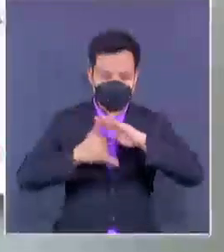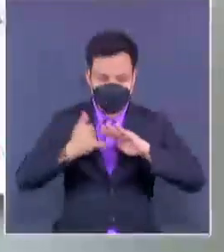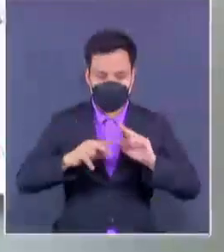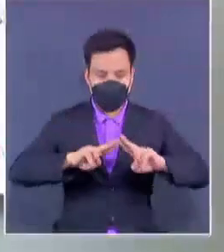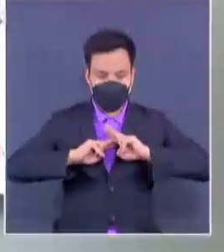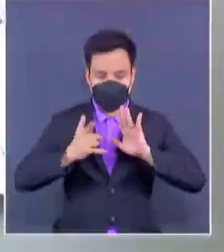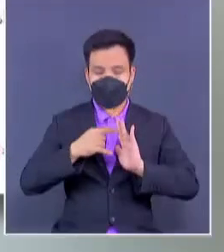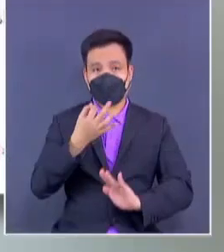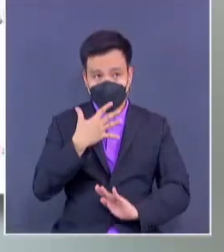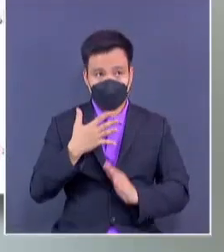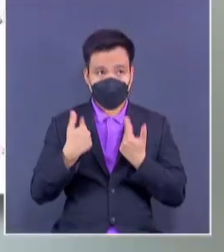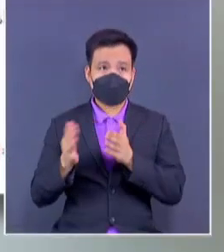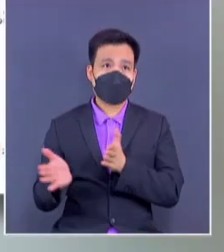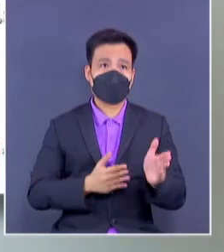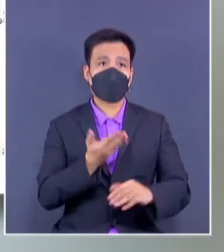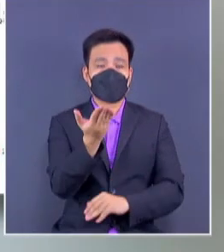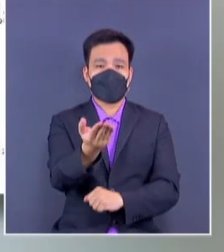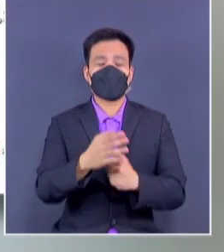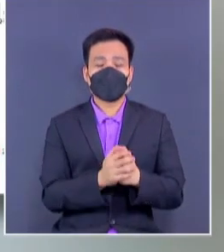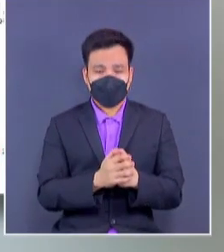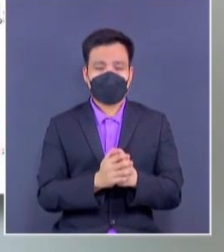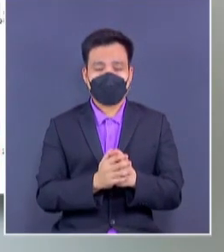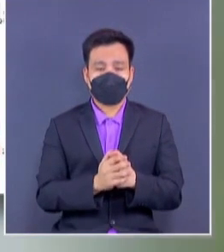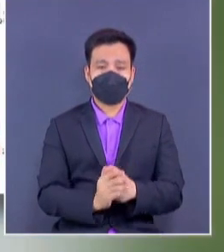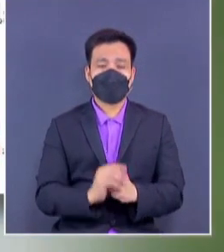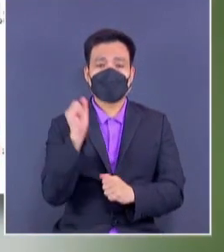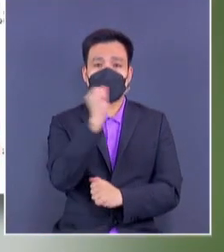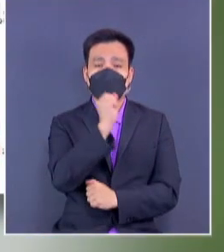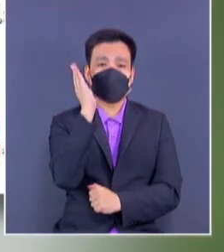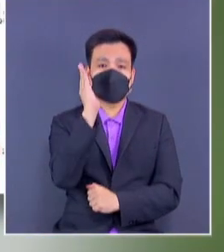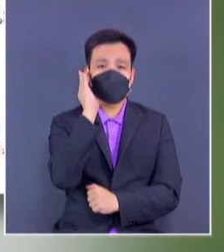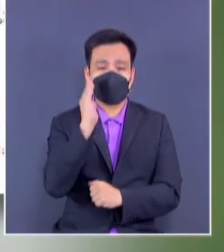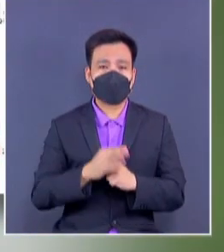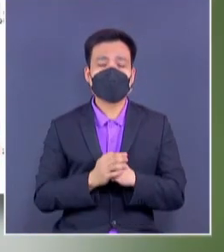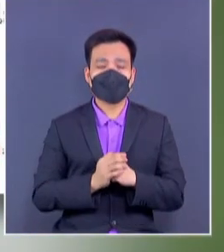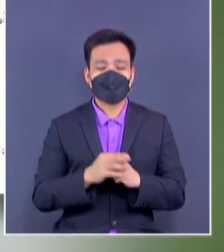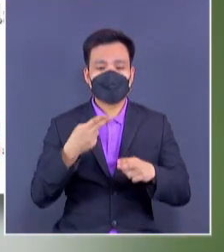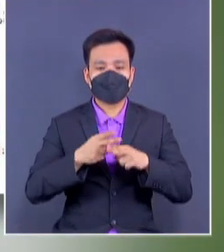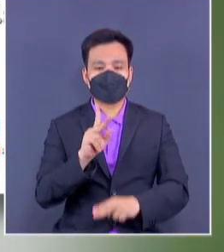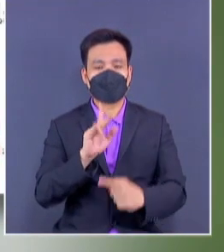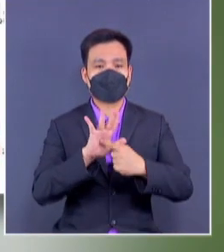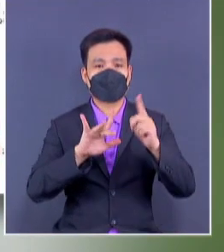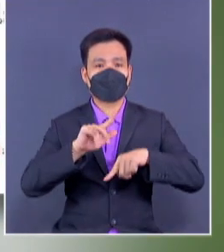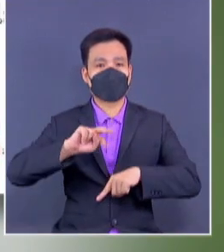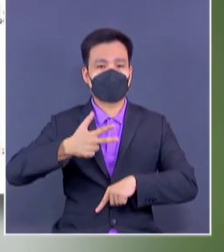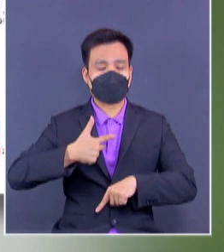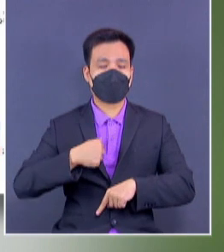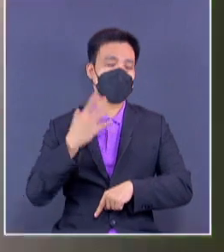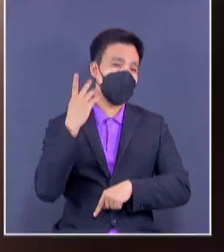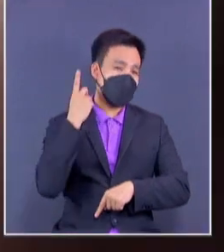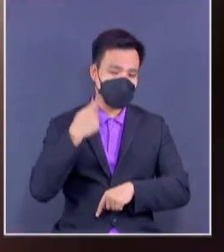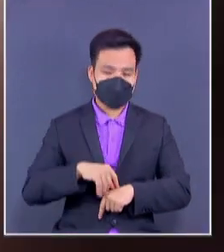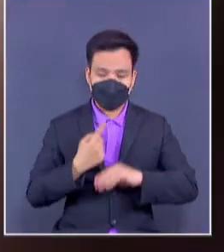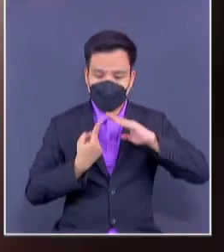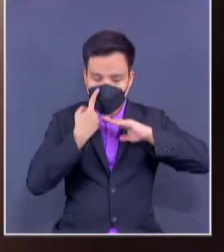แสดงก้างกอนะคะที่ได้แจ้งข่าวผ่านทาง IG ส่วนตัวว่ามาแจ้งผล PCR ในการตรวจโควิดเมื่อวานนี้ผลออกมาเป็นบวกนะ